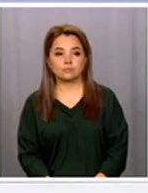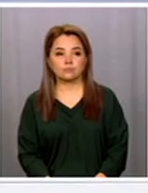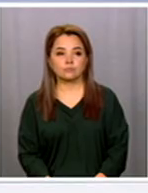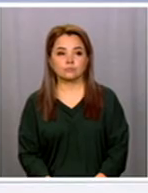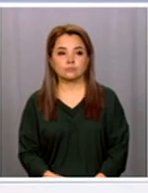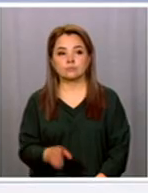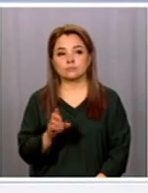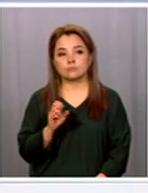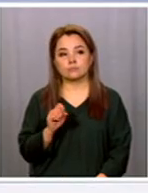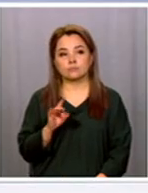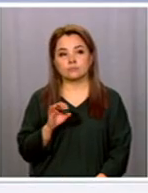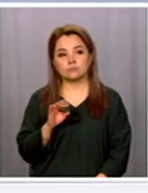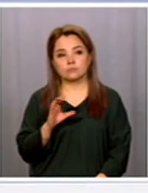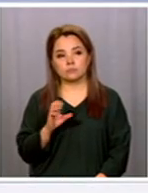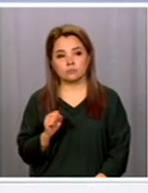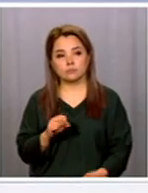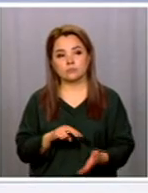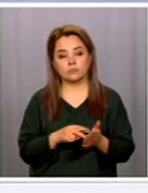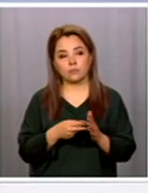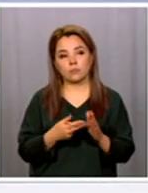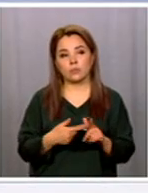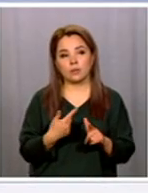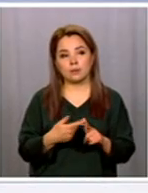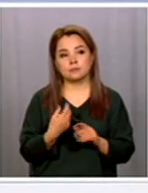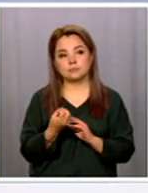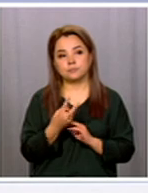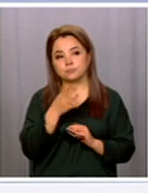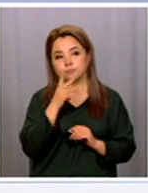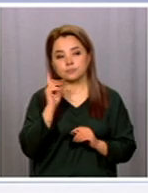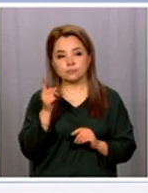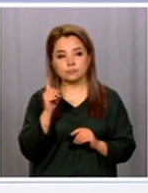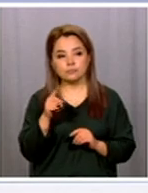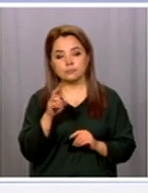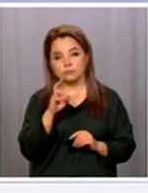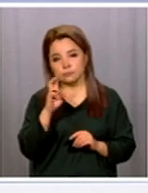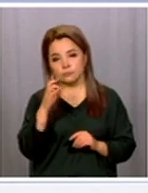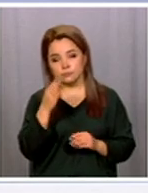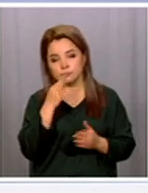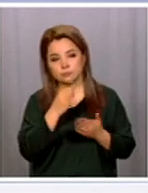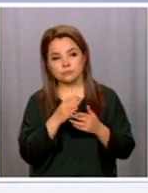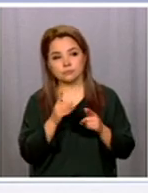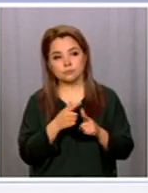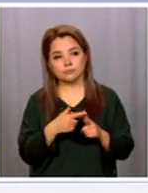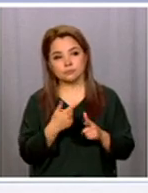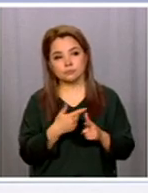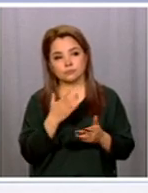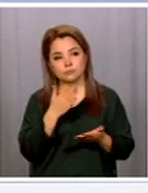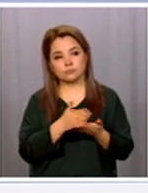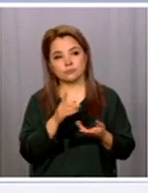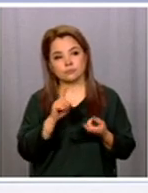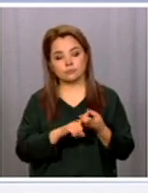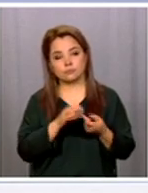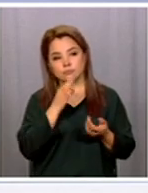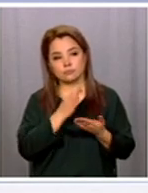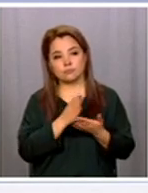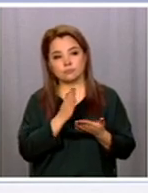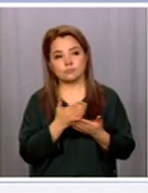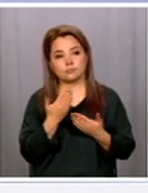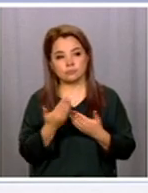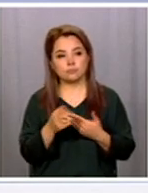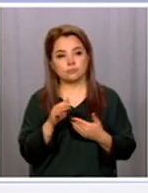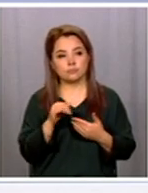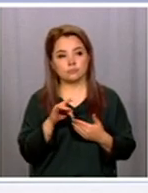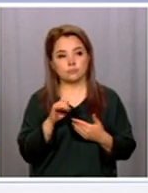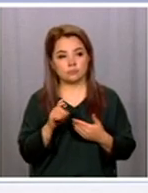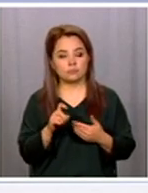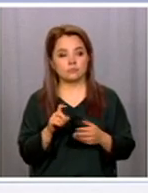Барбаросса жоспарының атауы 12-ші ғасырдағы император Фридрих Барбароссаның есімімен тікелей байланысты. Фридрих